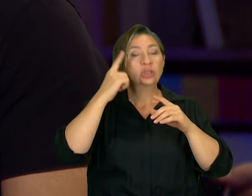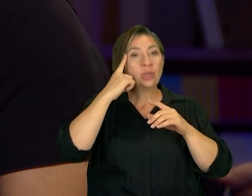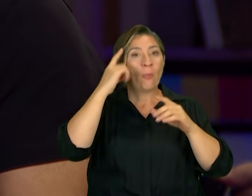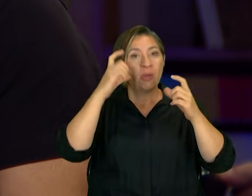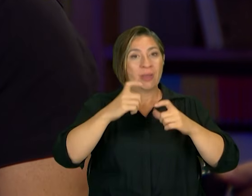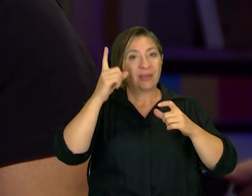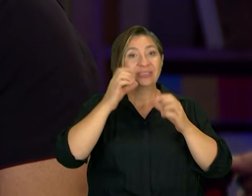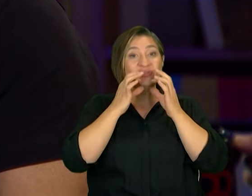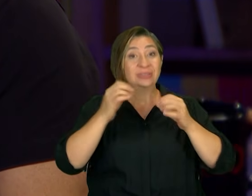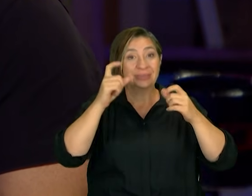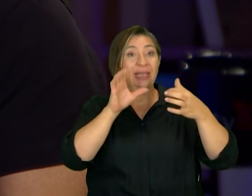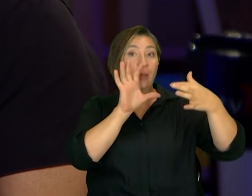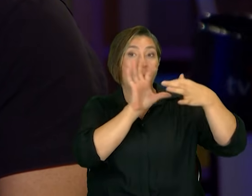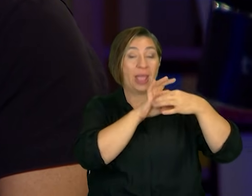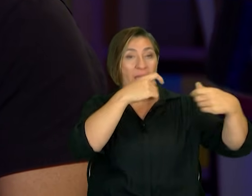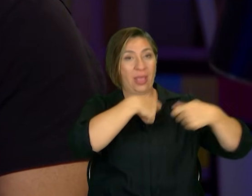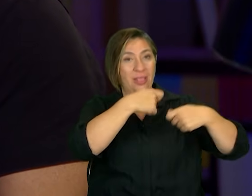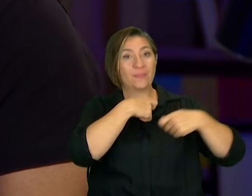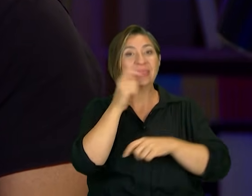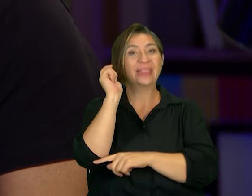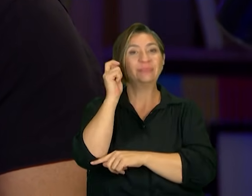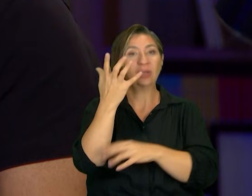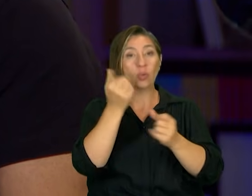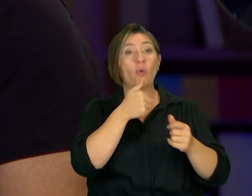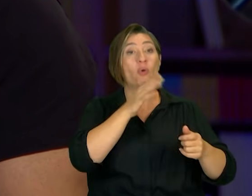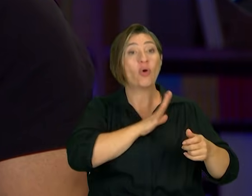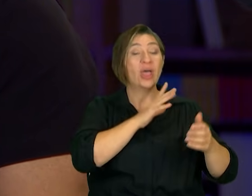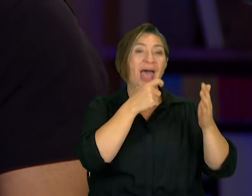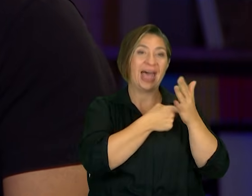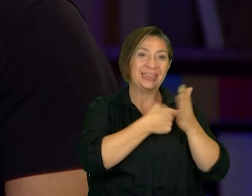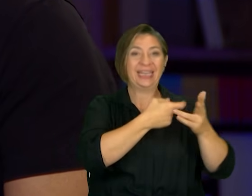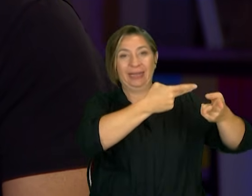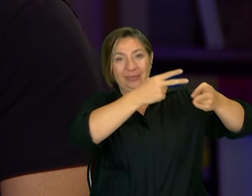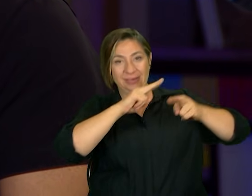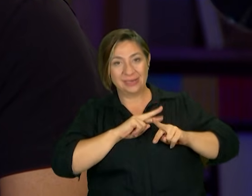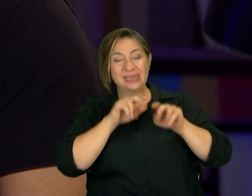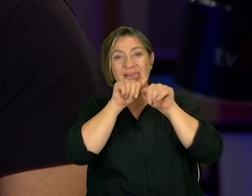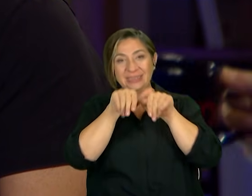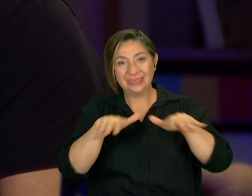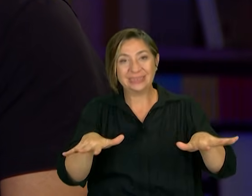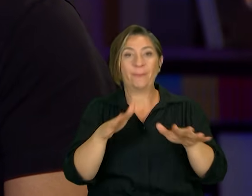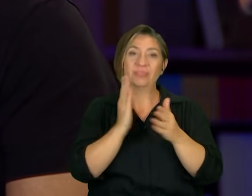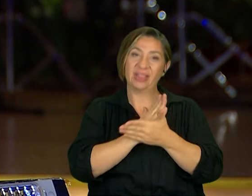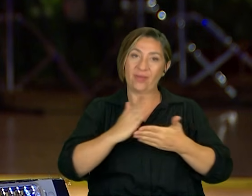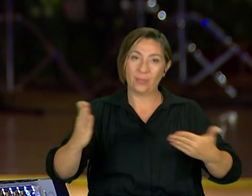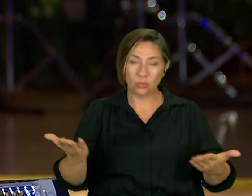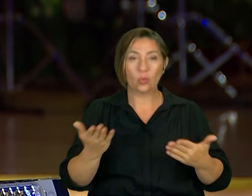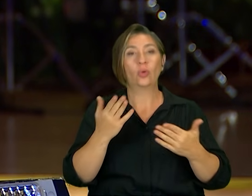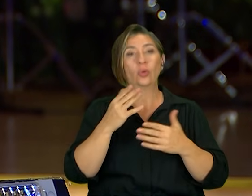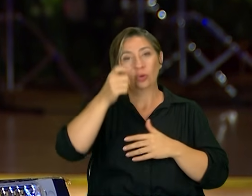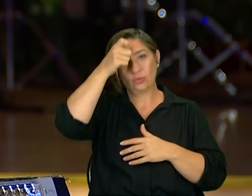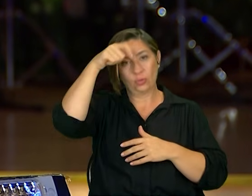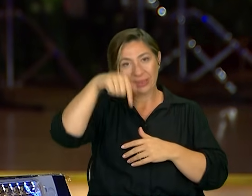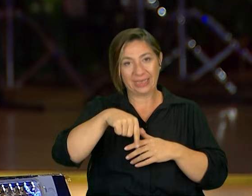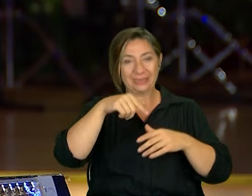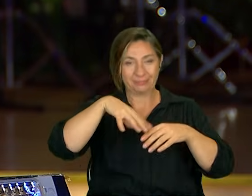alıp onların da resmi olarak temsilciliğini yaptığım için oğlunun adıyla sistem anılıyor. O yüzden Ip Ching Wing Chun Turkey